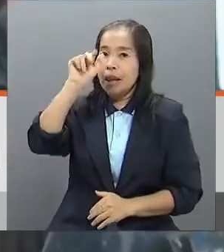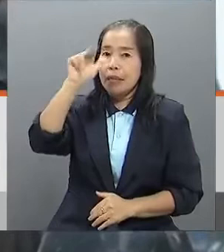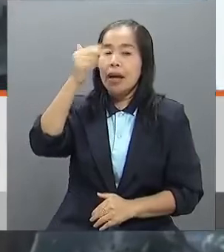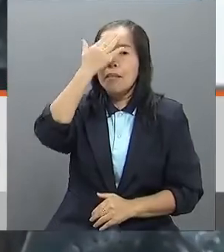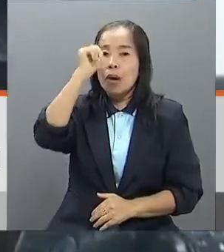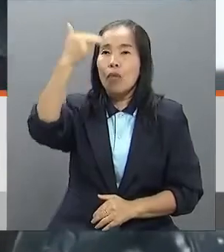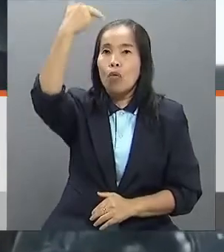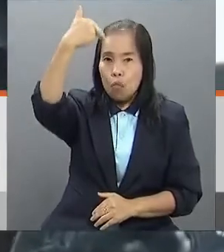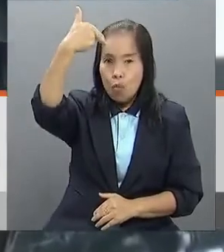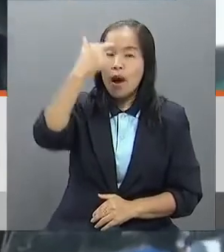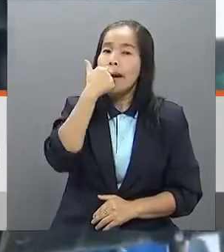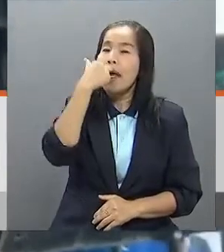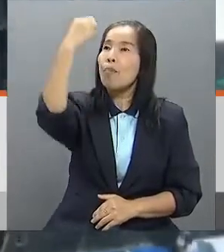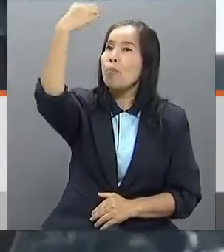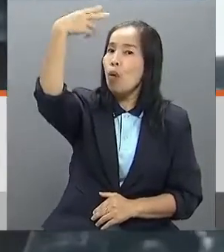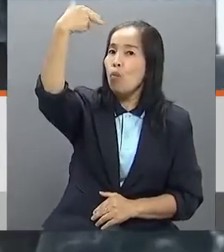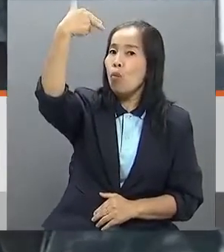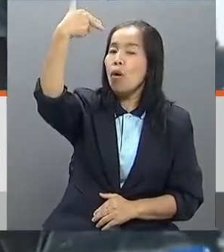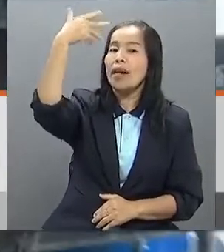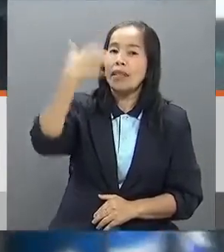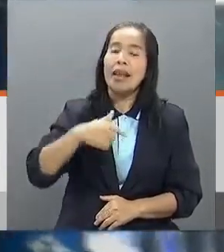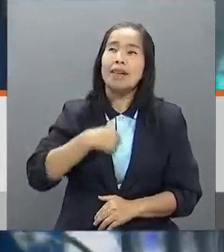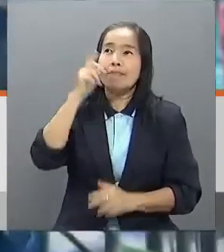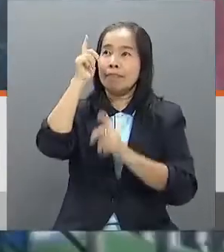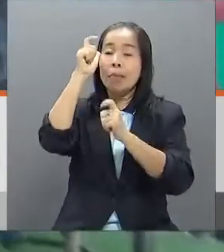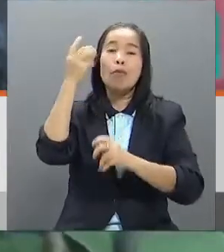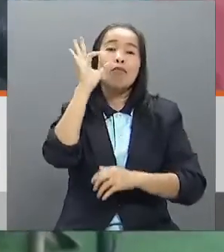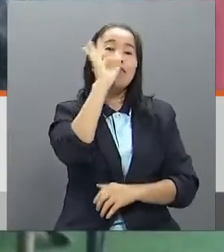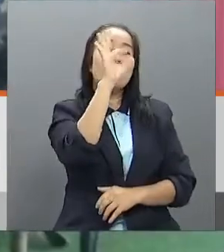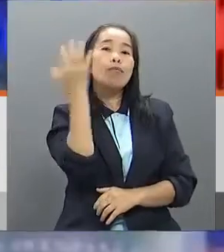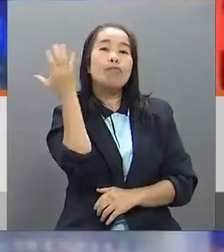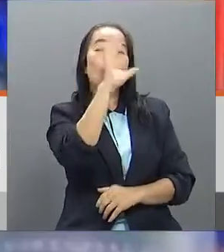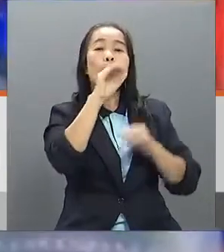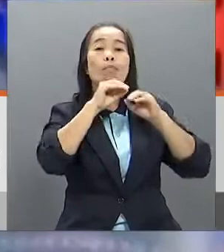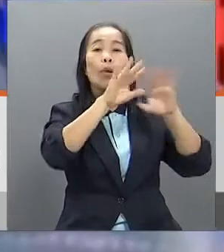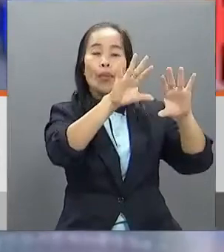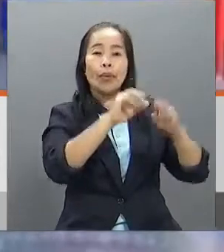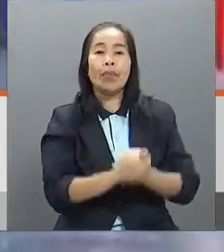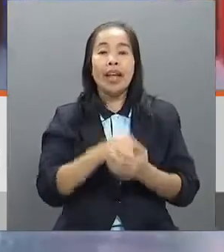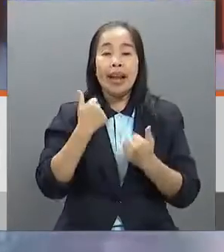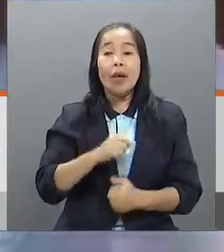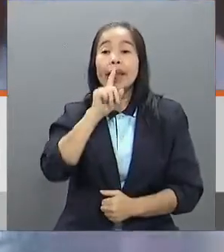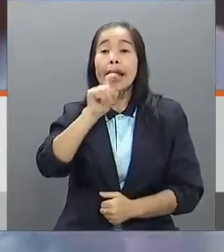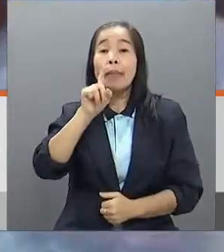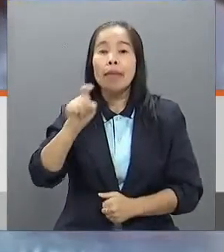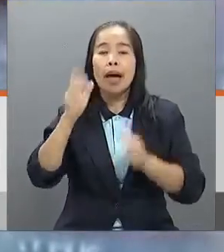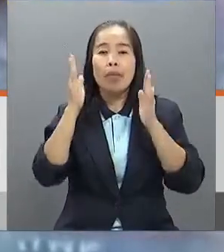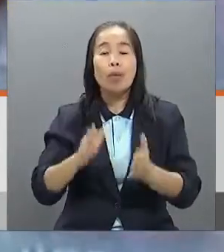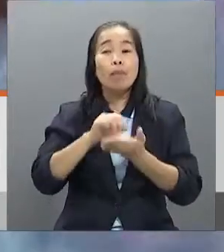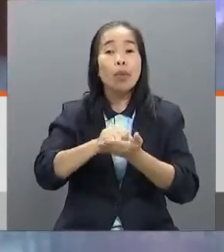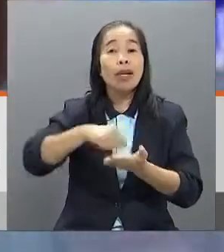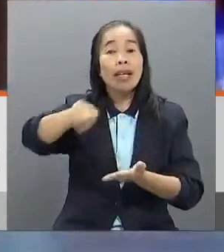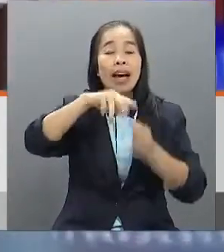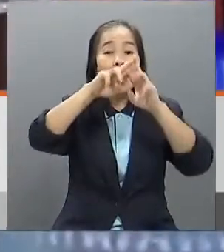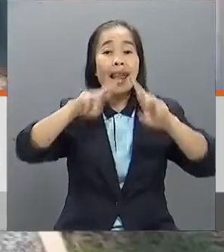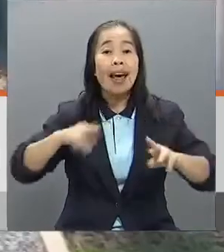วีดีโอกระทั่งมีผู้นำไปโพสต์ในเพจ facebookนะครับจากการสอบถามพนักงานสนามบันเทิงในล่ะว่าในวันเกิดเหตุมีลูก